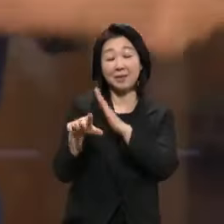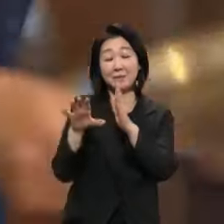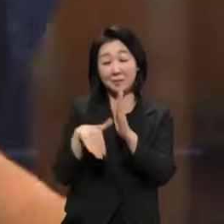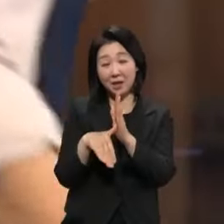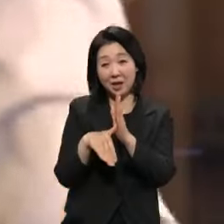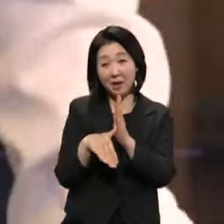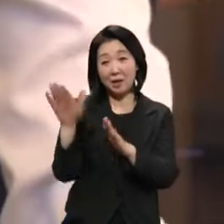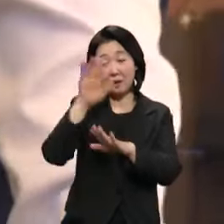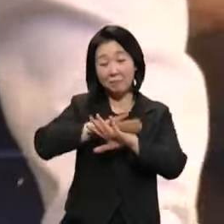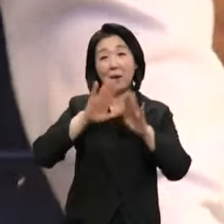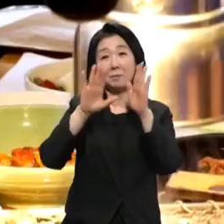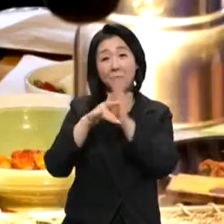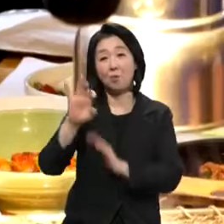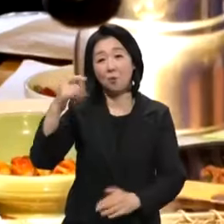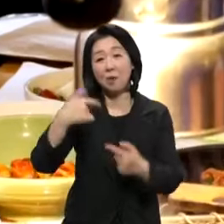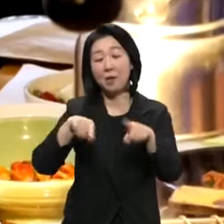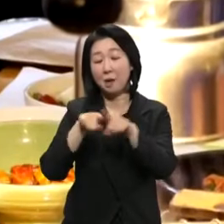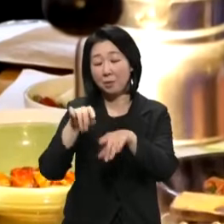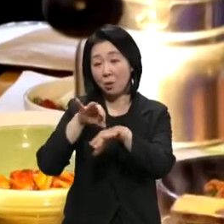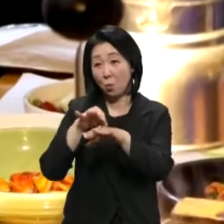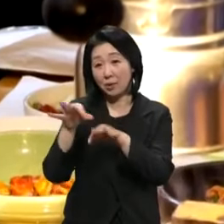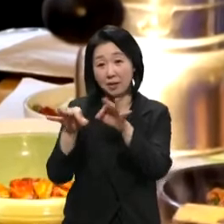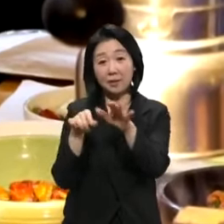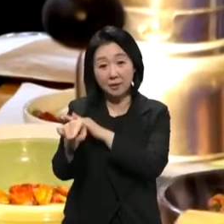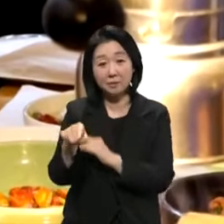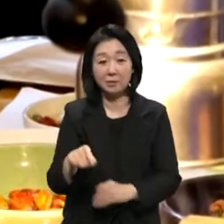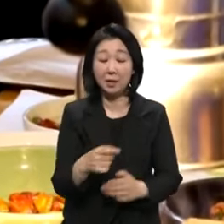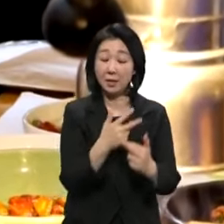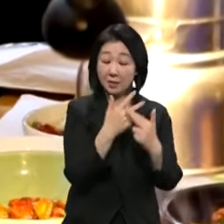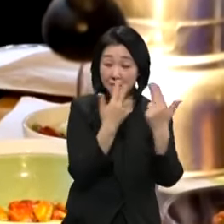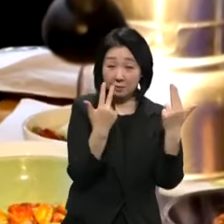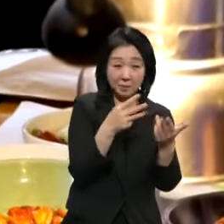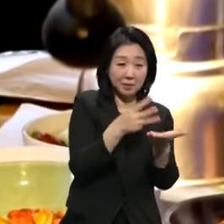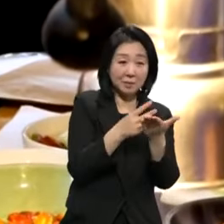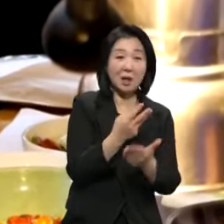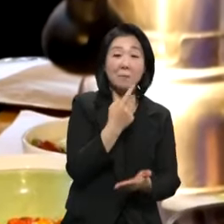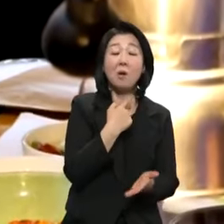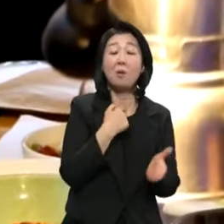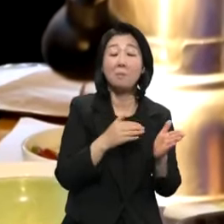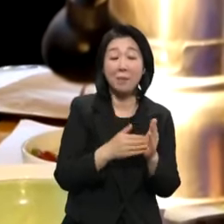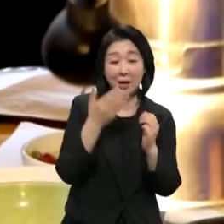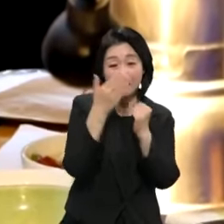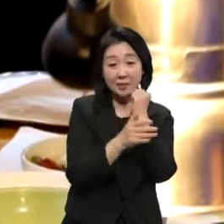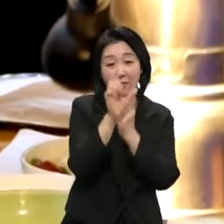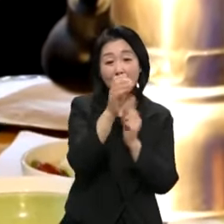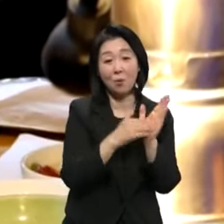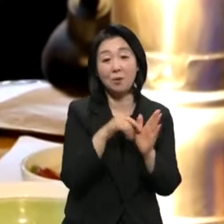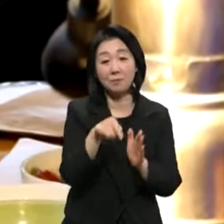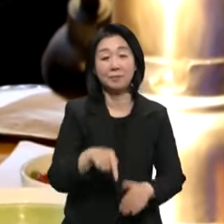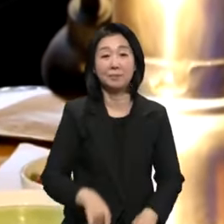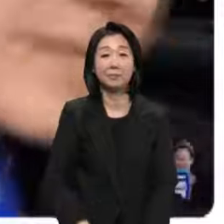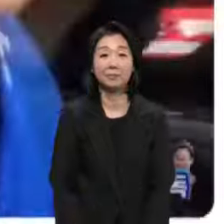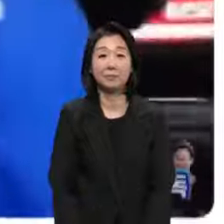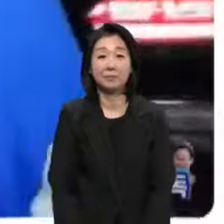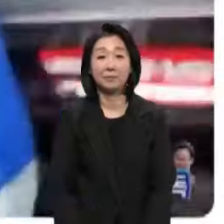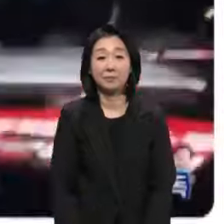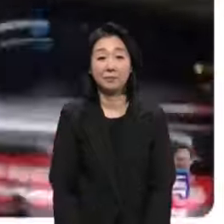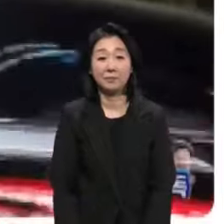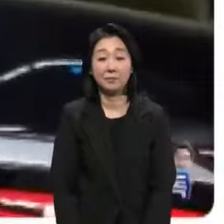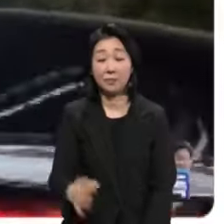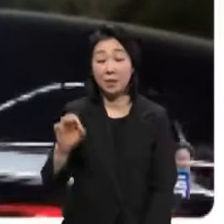고깃집을 찾았습니다. 앞서 이재명 대표가 삼겹살을 먹었다는 인증샷을 올린 식당입니다.